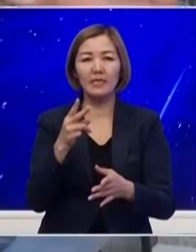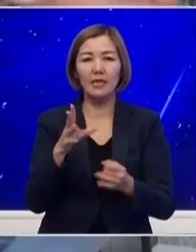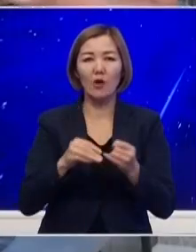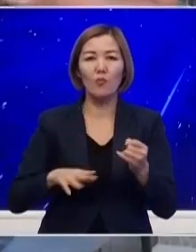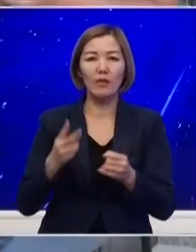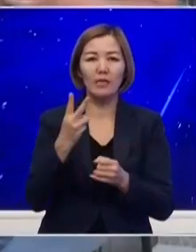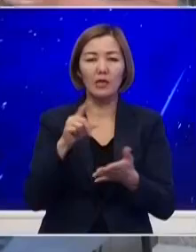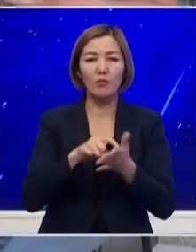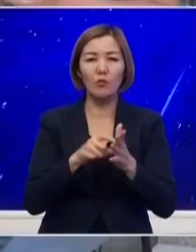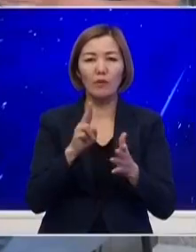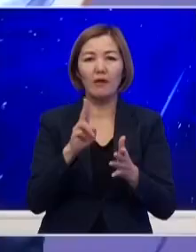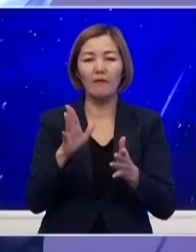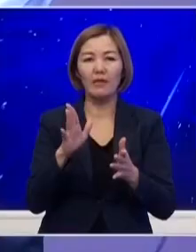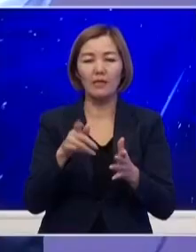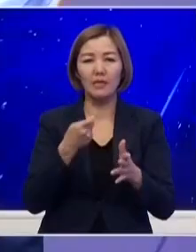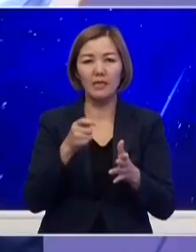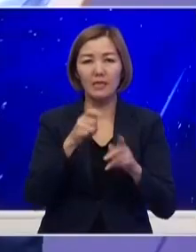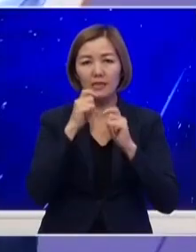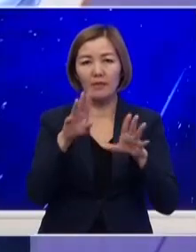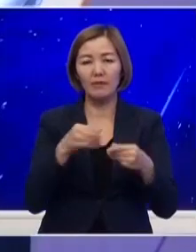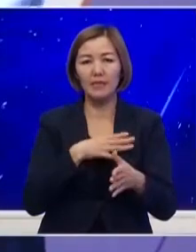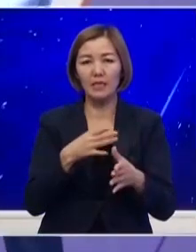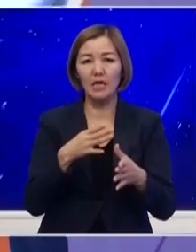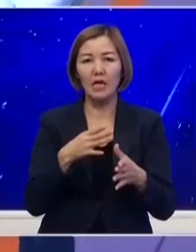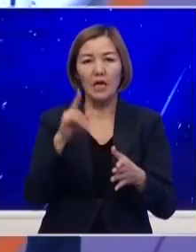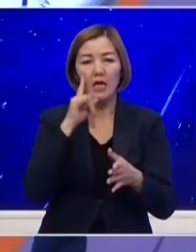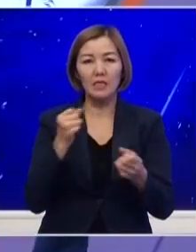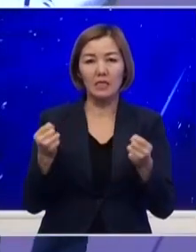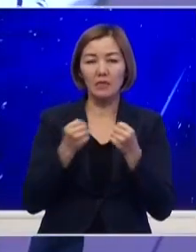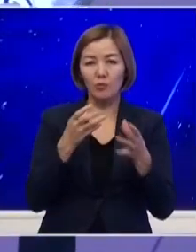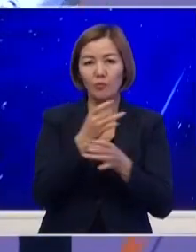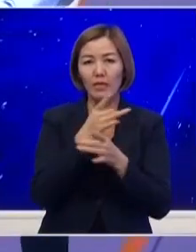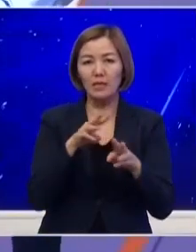бөлмелі пәтер кілтін табыс етті. Бұдан бөлек Қазақстан спорт және мәдениет